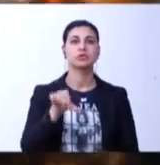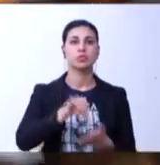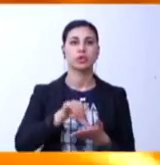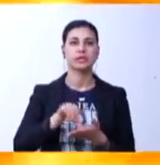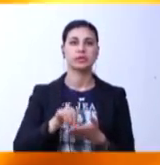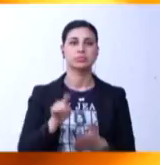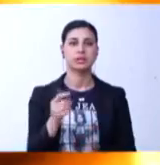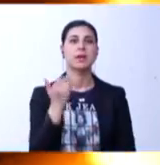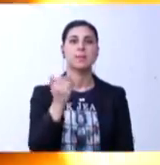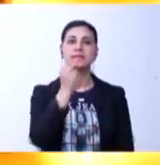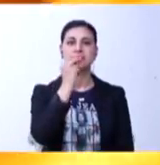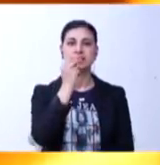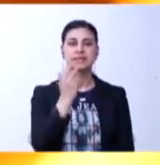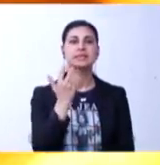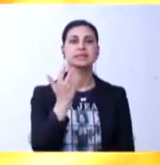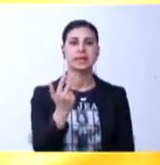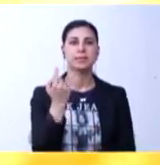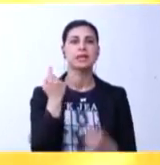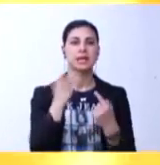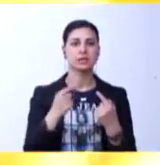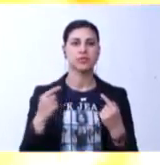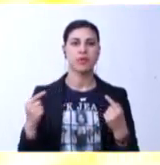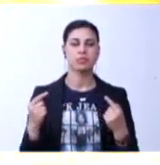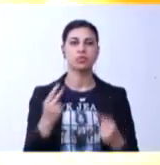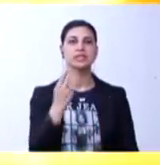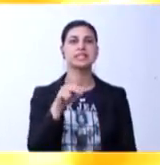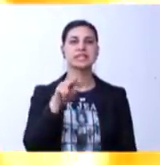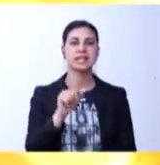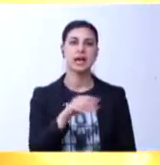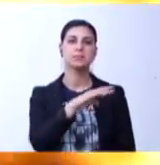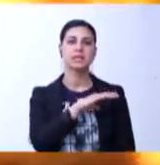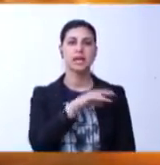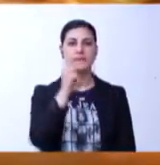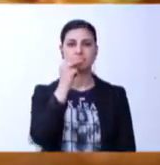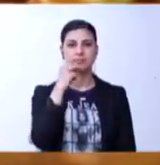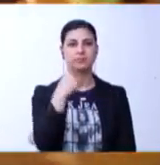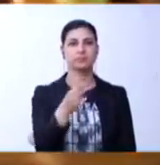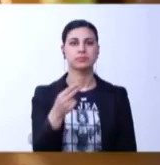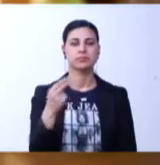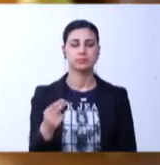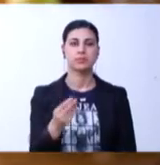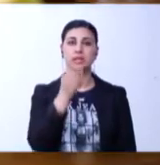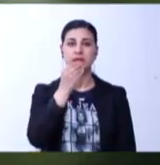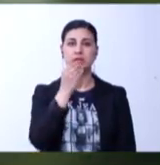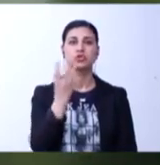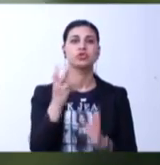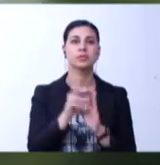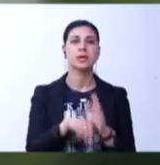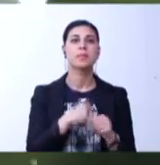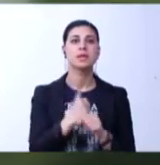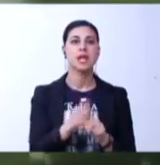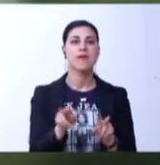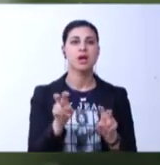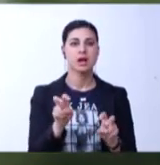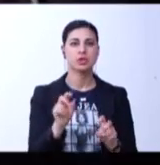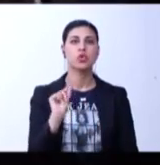მონაწილეობდა, მათ სადილზე 3 განსხვავებული ცილებით მდიდარი კერძი შესთავაზეს. სადილის შემადგენელი მთავარი